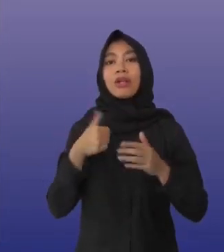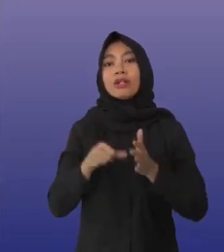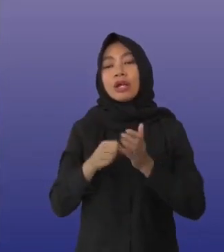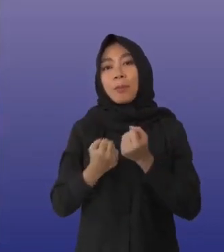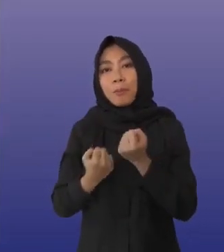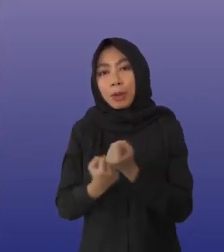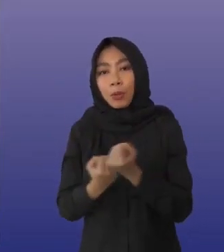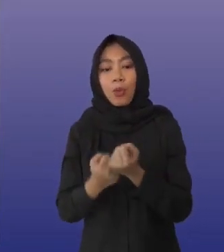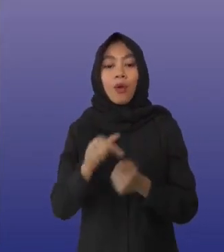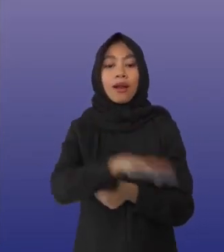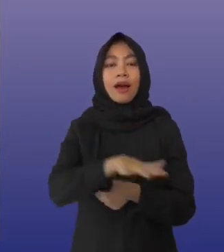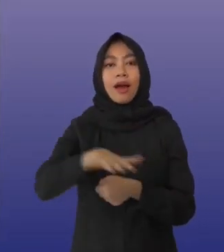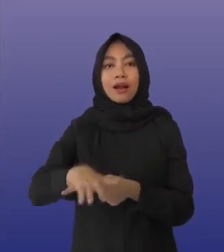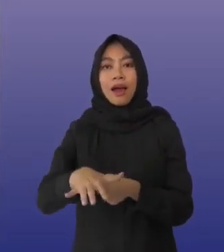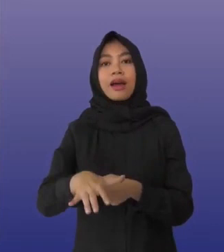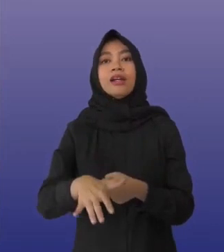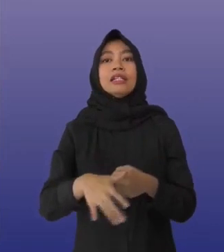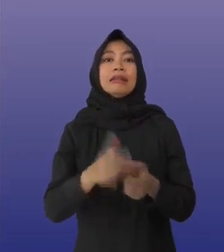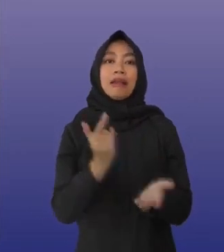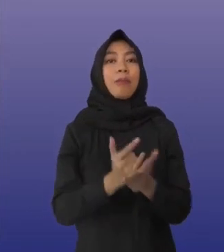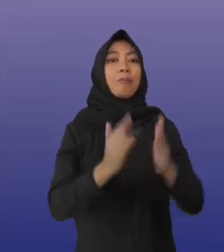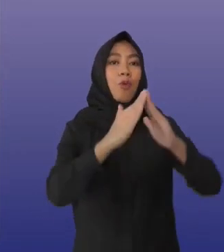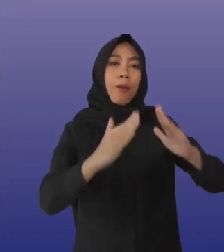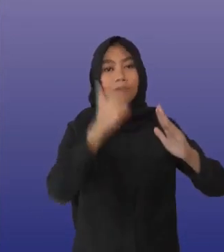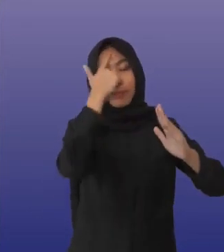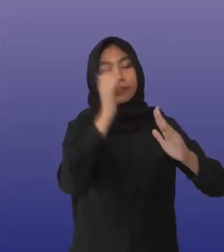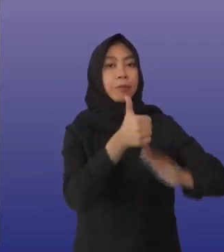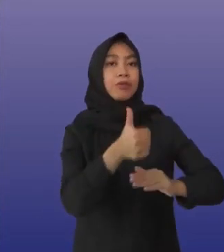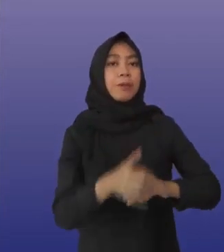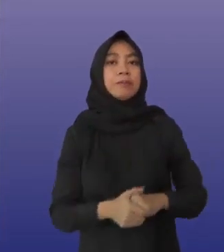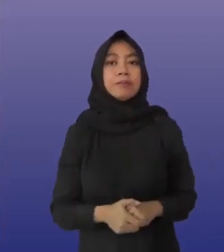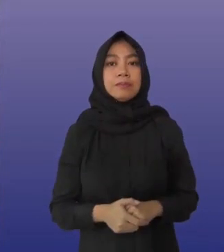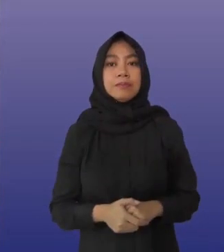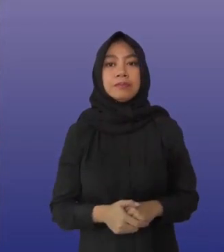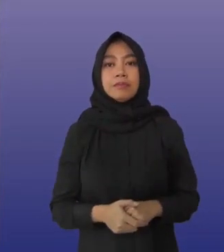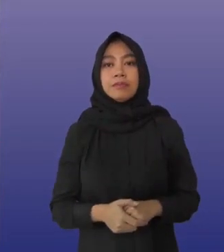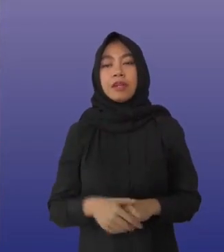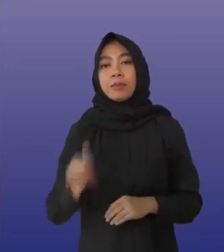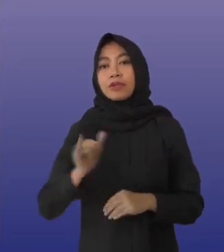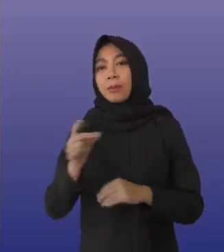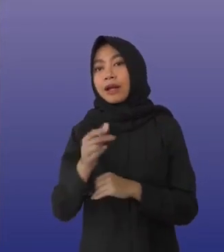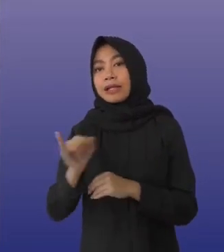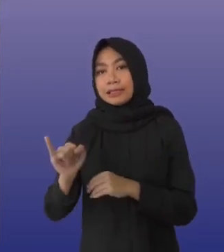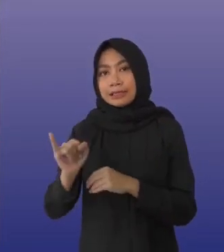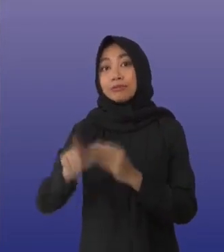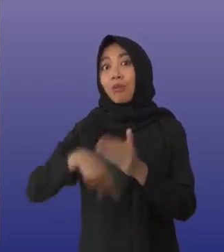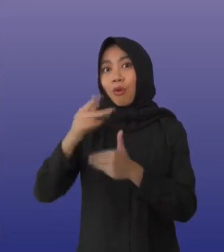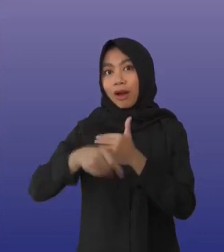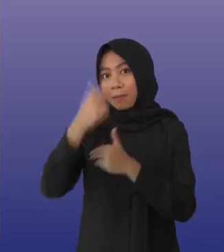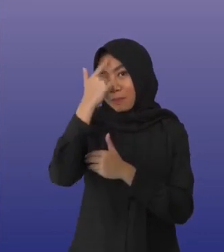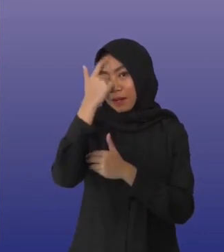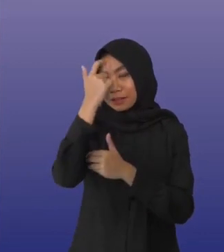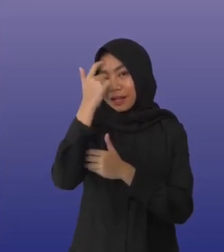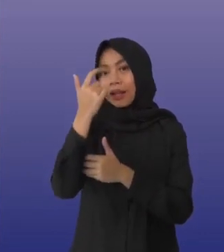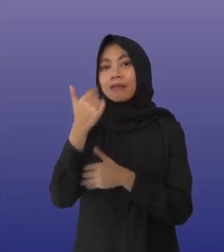agar siswa-siswa dapat tetap belajar di rumah. Ya, belajar bersama RRI yang digagas oleh RRI